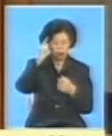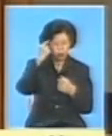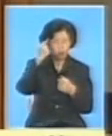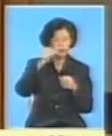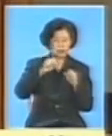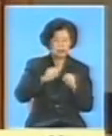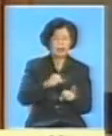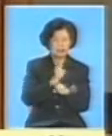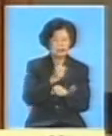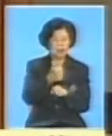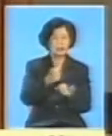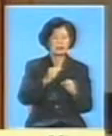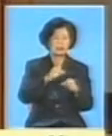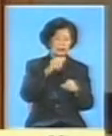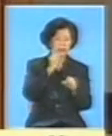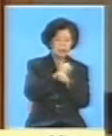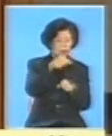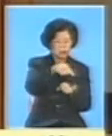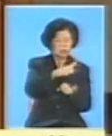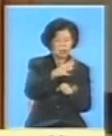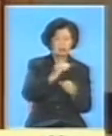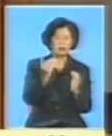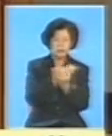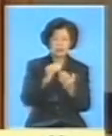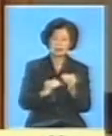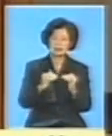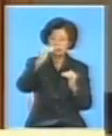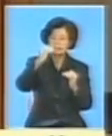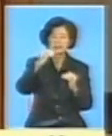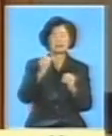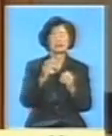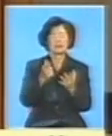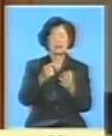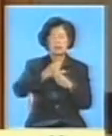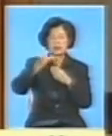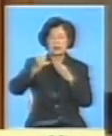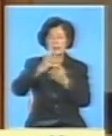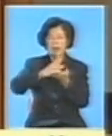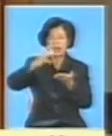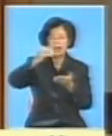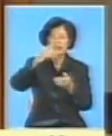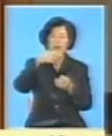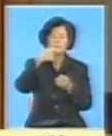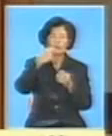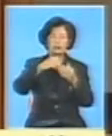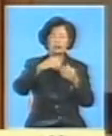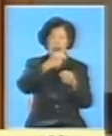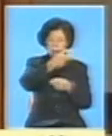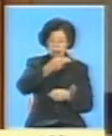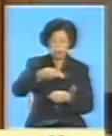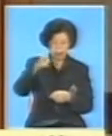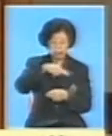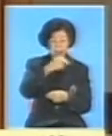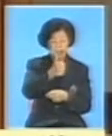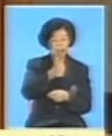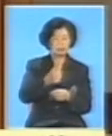ตรงนี้ก็ต้องไปทำตรงสูงขึ้นก็ต้องมีความรู้ความสามารถจบมหาวิทยาลัยมาก็ต้องพูดภาษาอังกฤษได้บ้างนะไม่ใช่ไม่รู้เรื่องเลยเขาก็ไม่